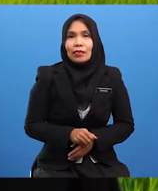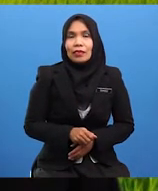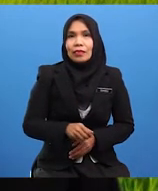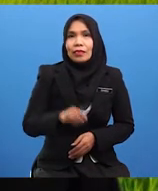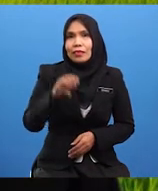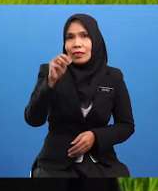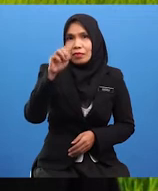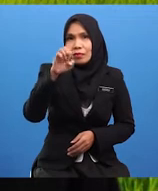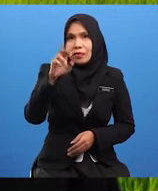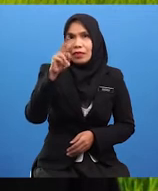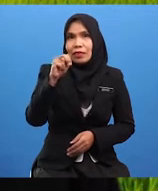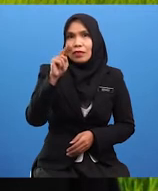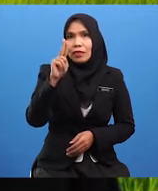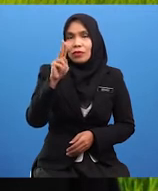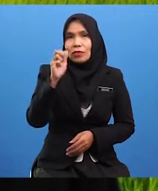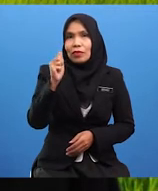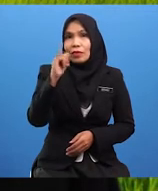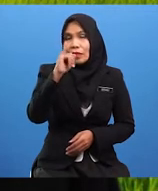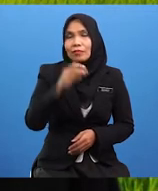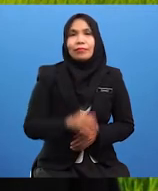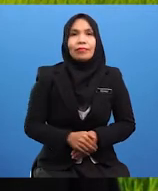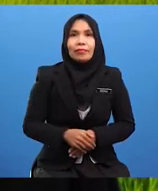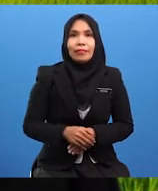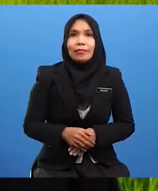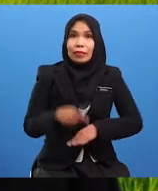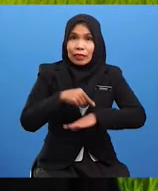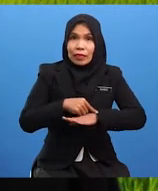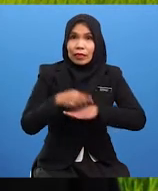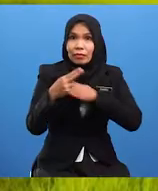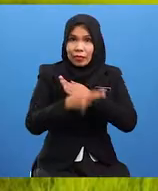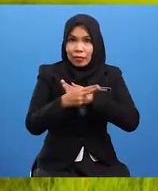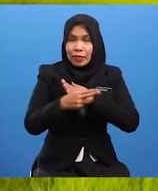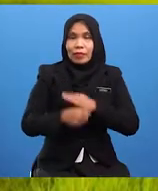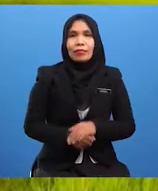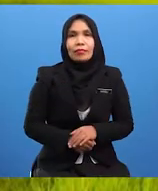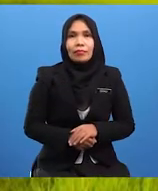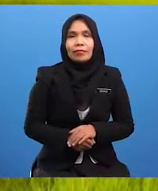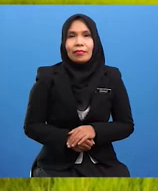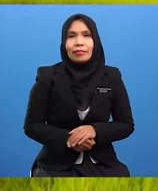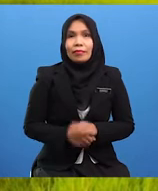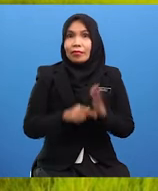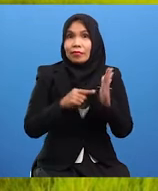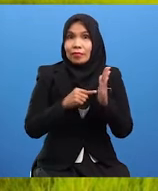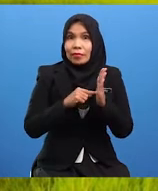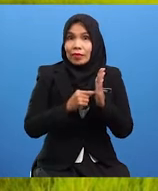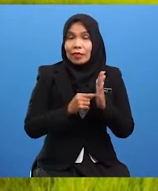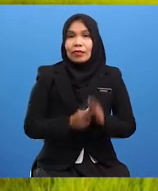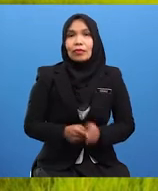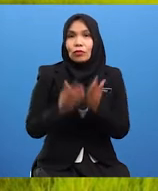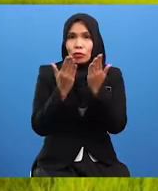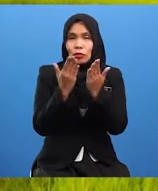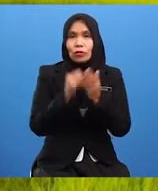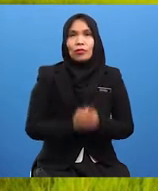tanda syukur kepada kelahiran semangat padi. Menjadi satu